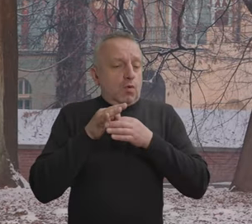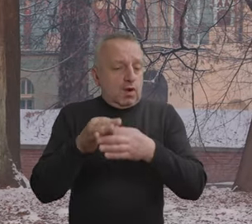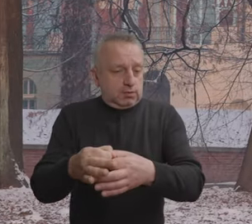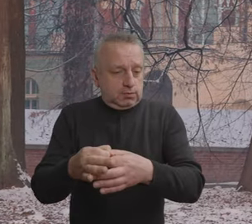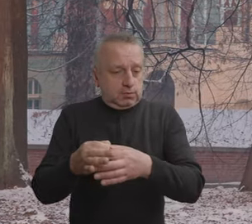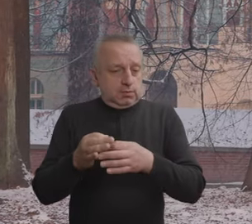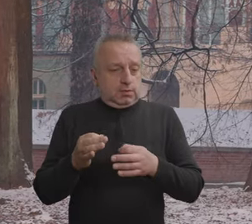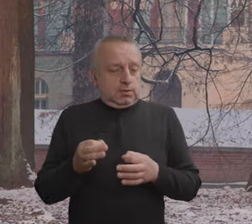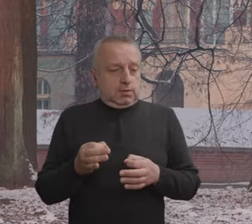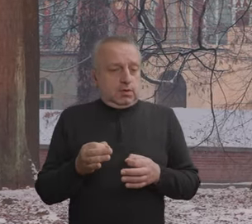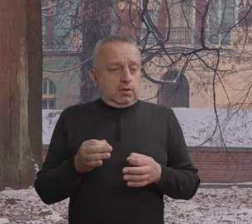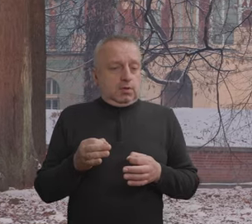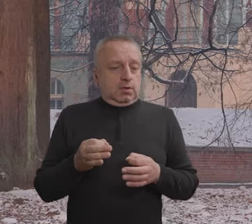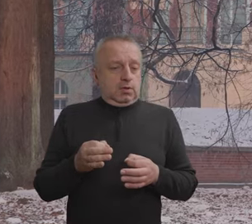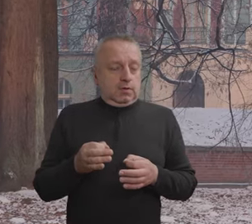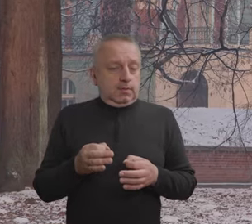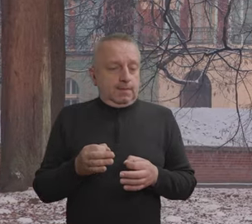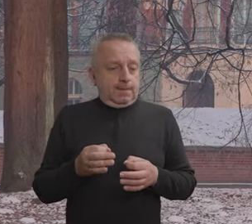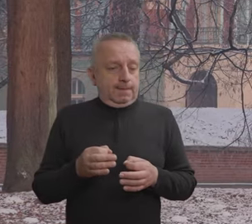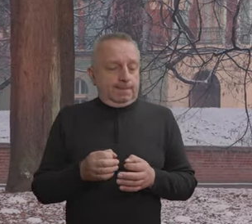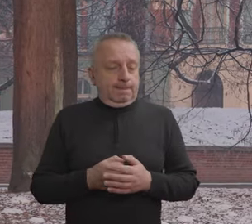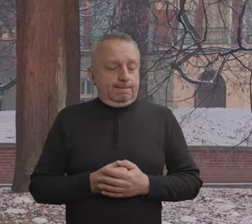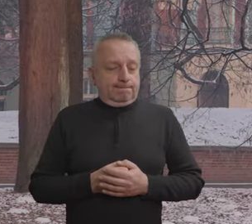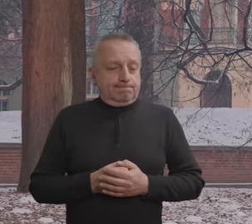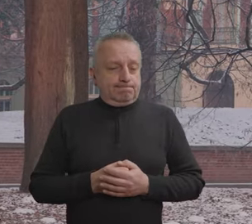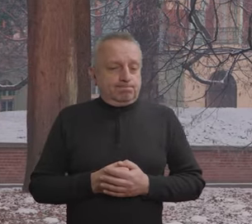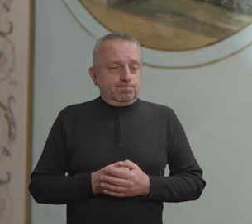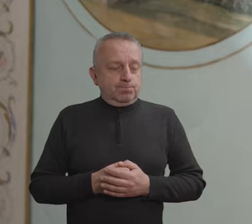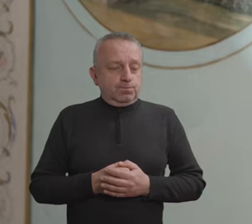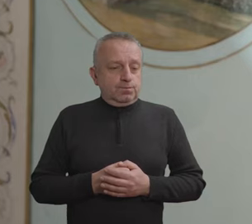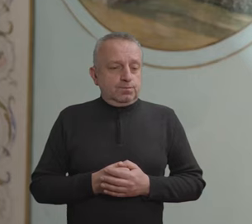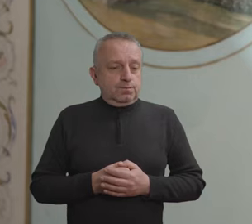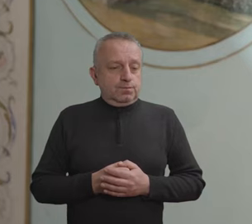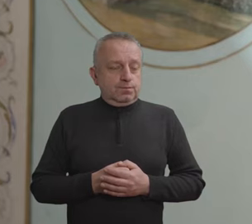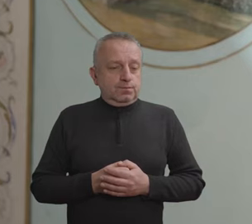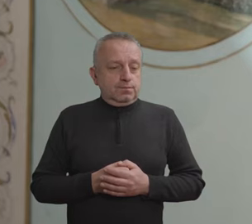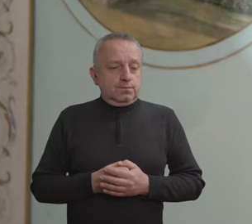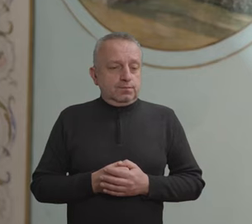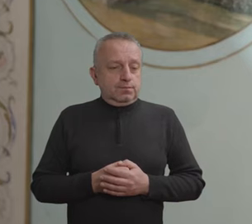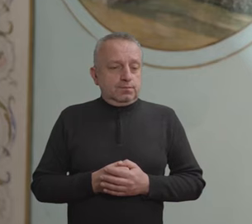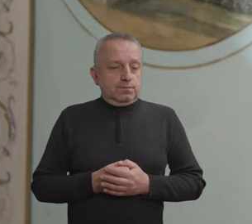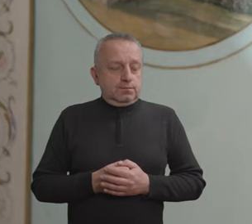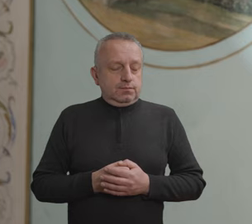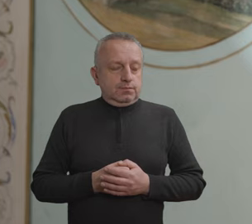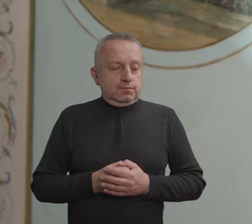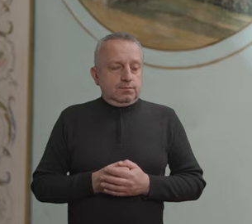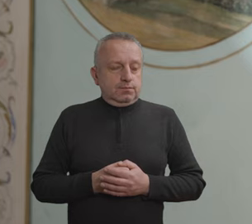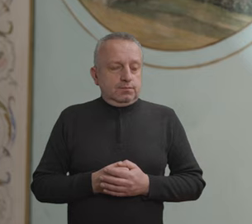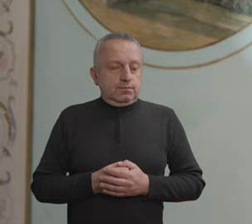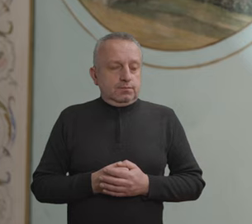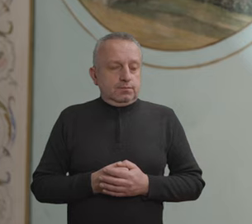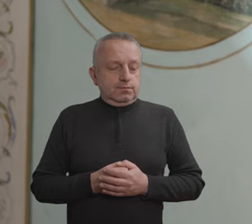sposób doprowadzili do odzyskania niepodległości i wnieśli tę swoją, taką można powiedzieć, małą cegiełkę w